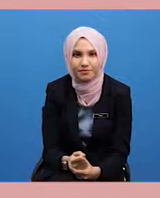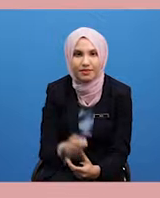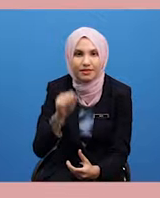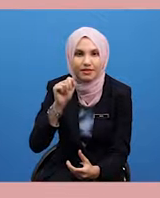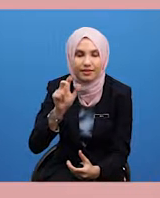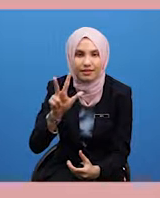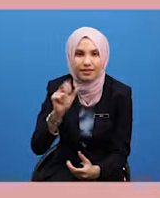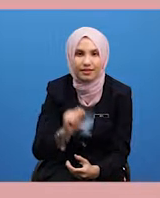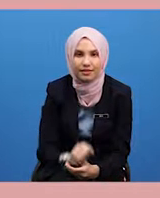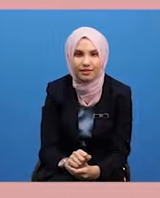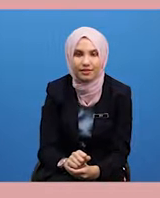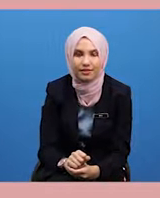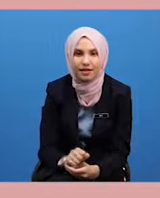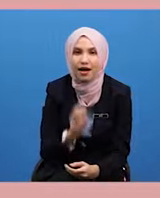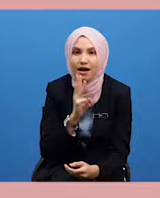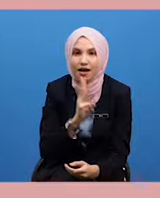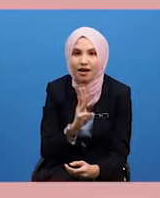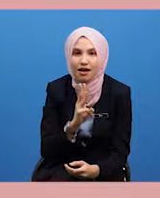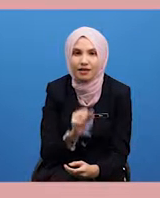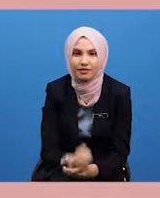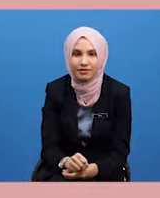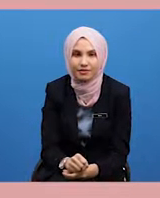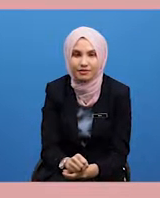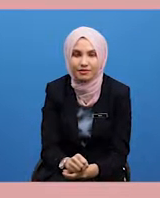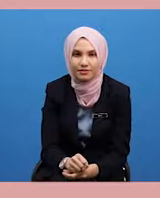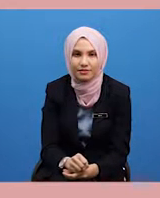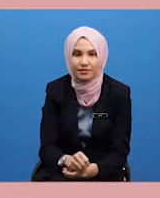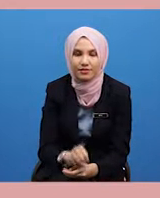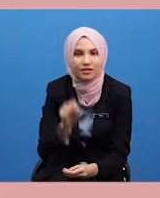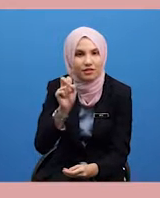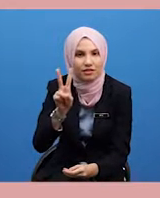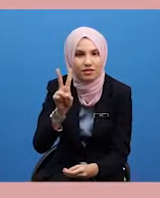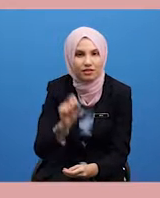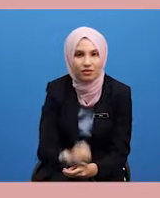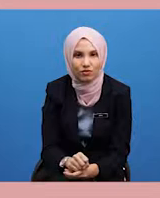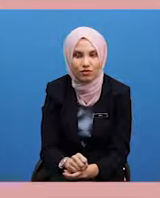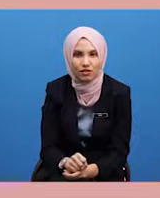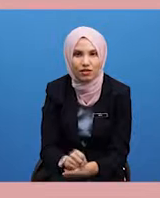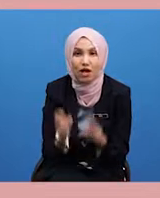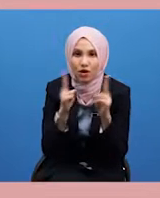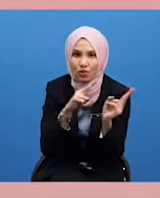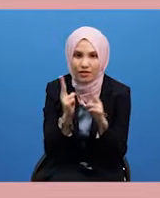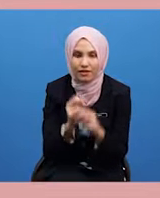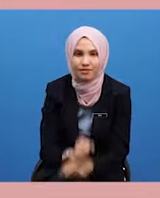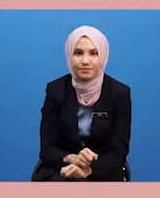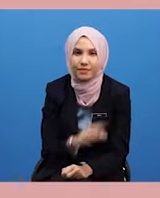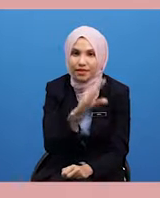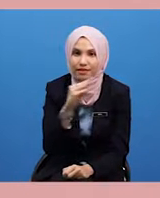3 keadaan itu ialah pertama, air. Kedua,